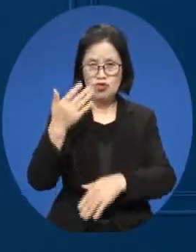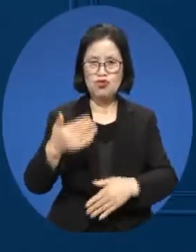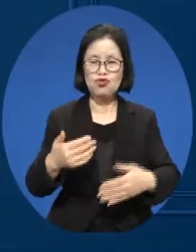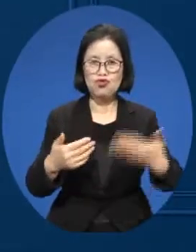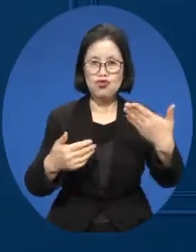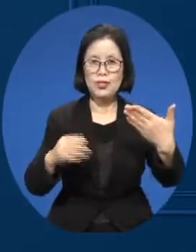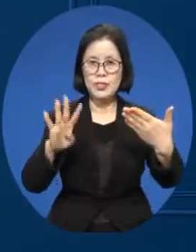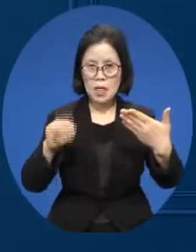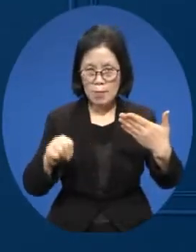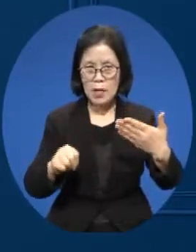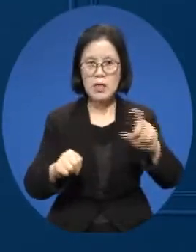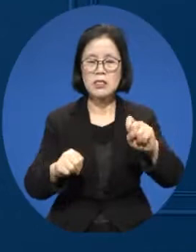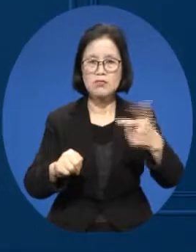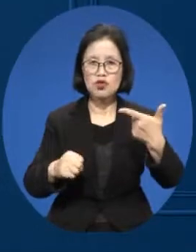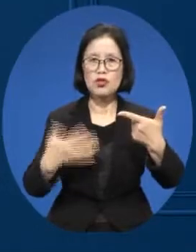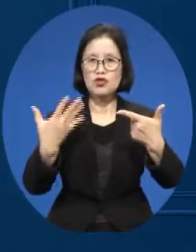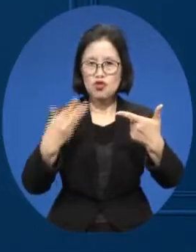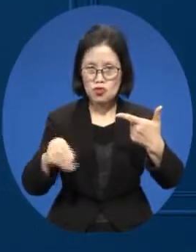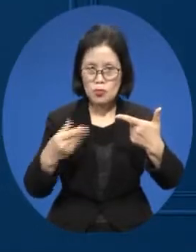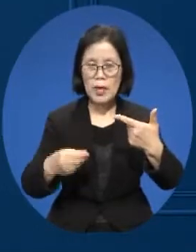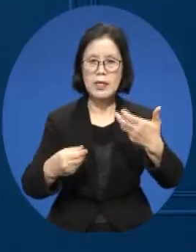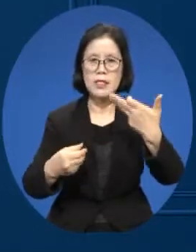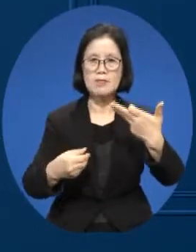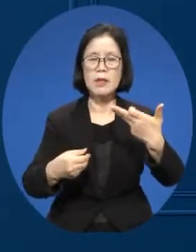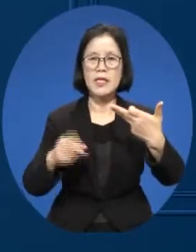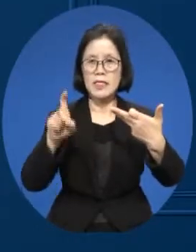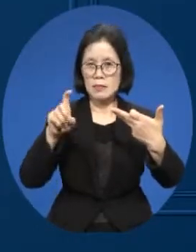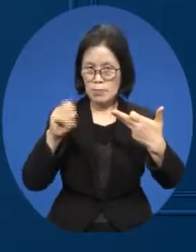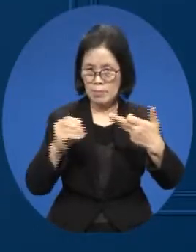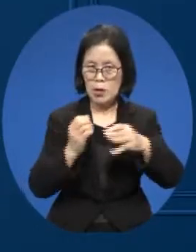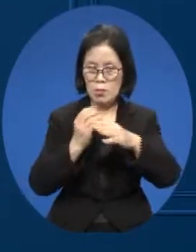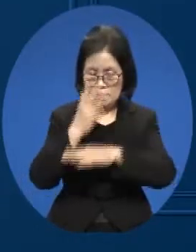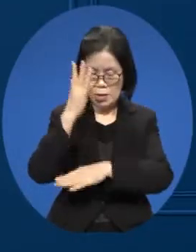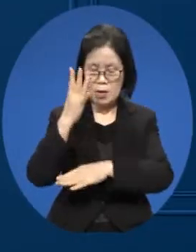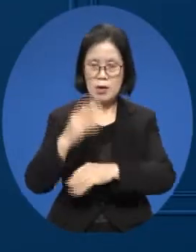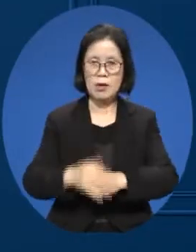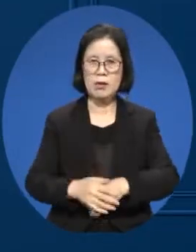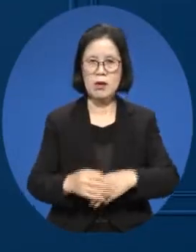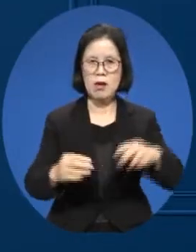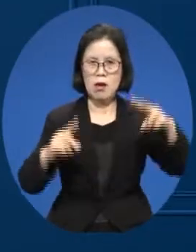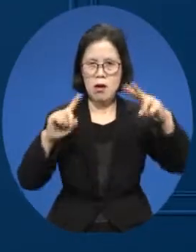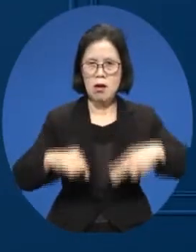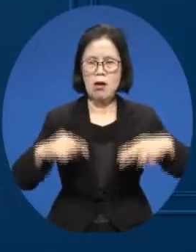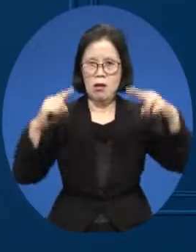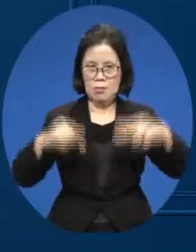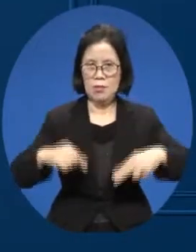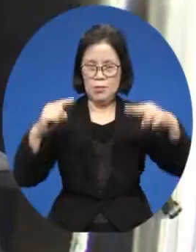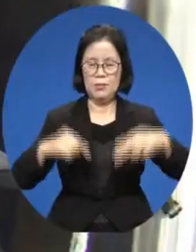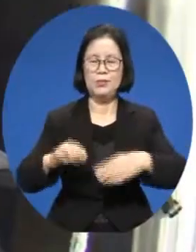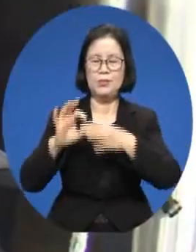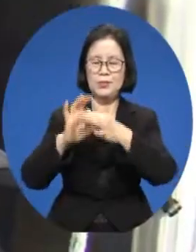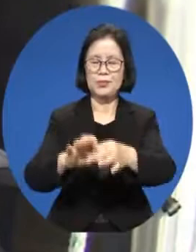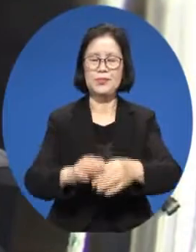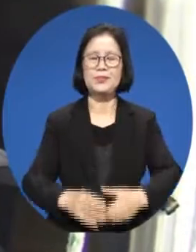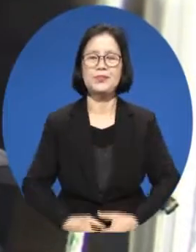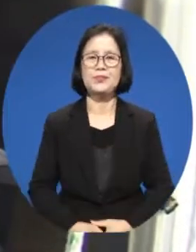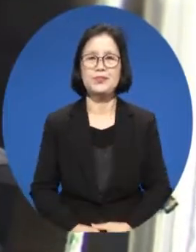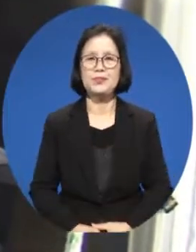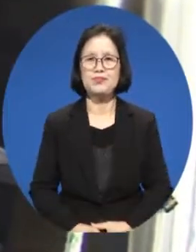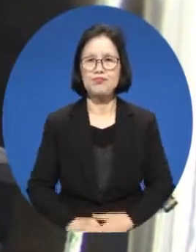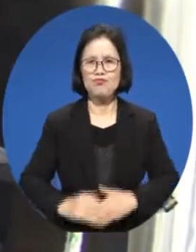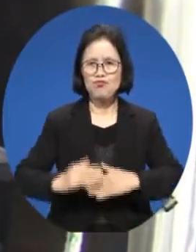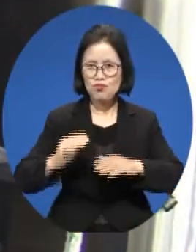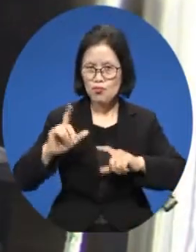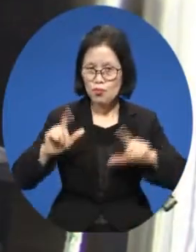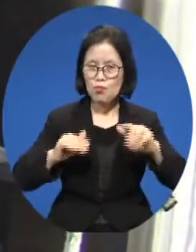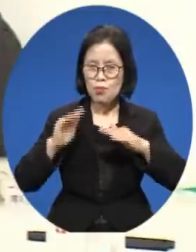명, 16일 9만 명, 18일 10만 명을 넘어서면서 더블링 현상이 이어지고 있습니다. 이런 추세로